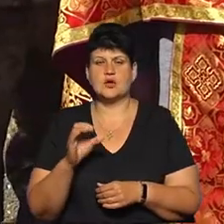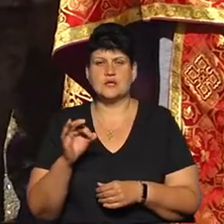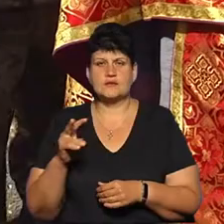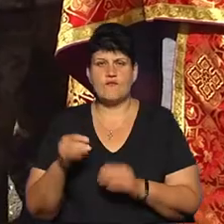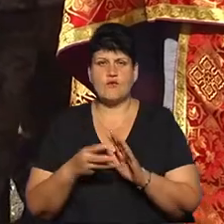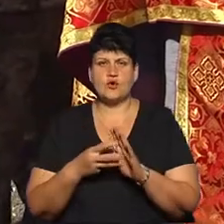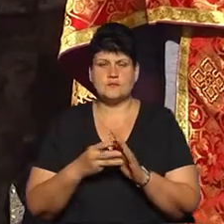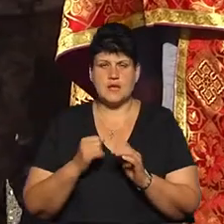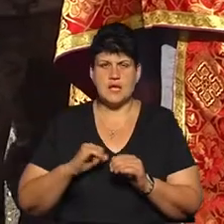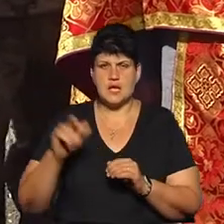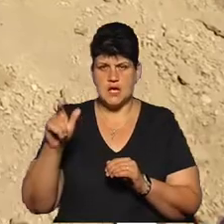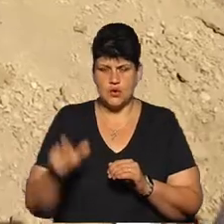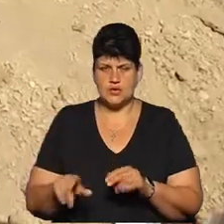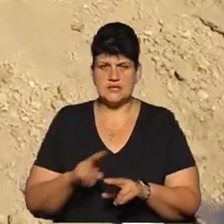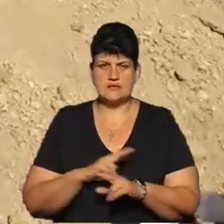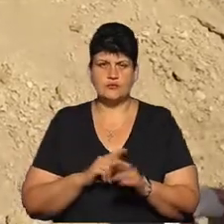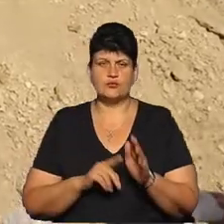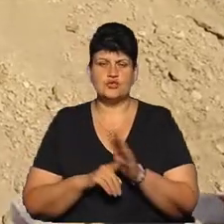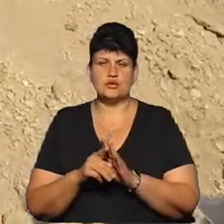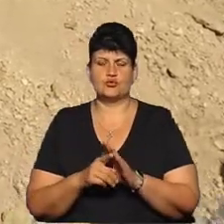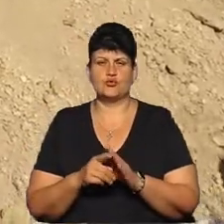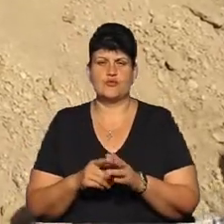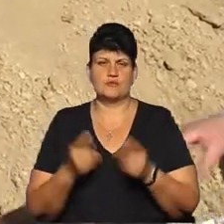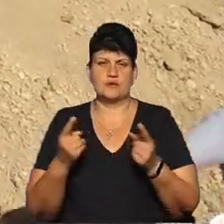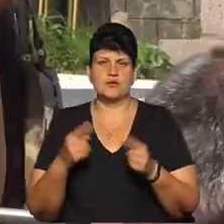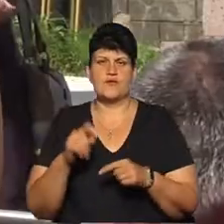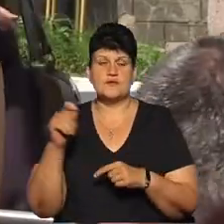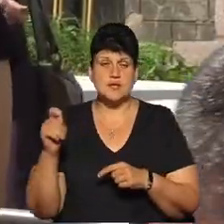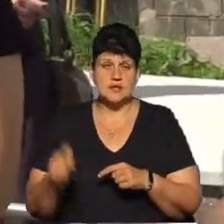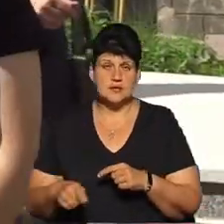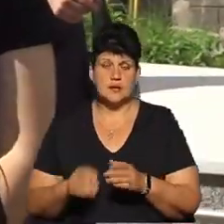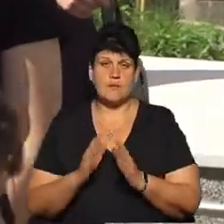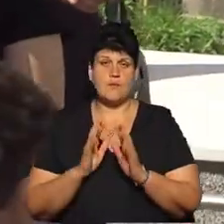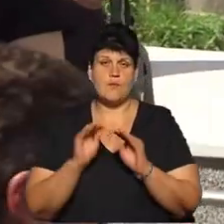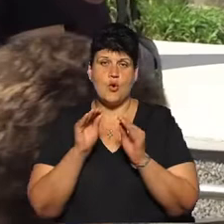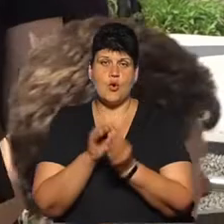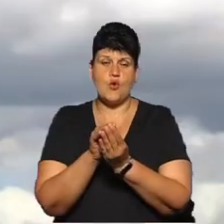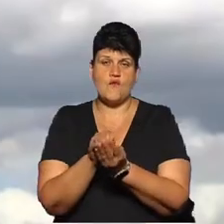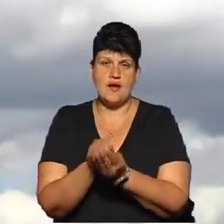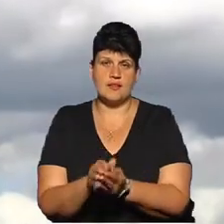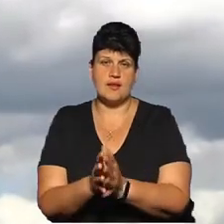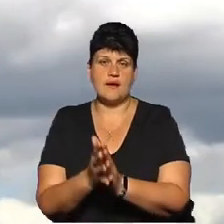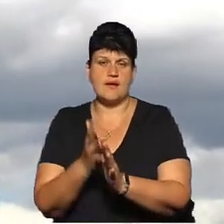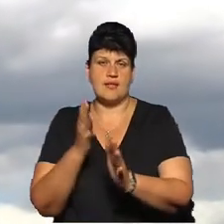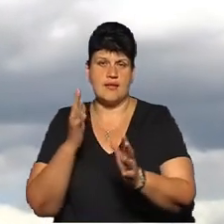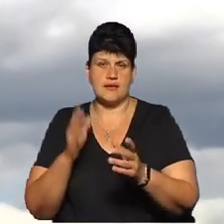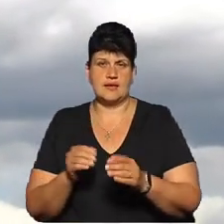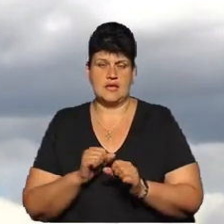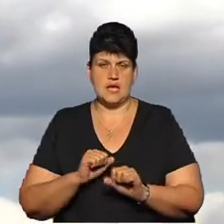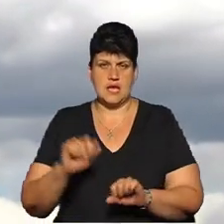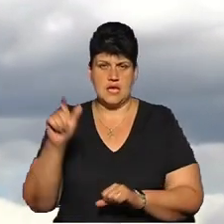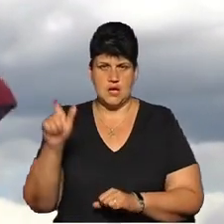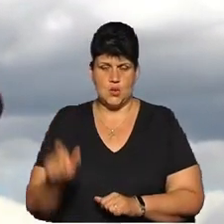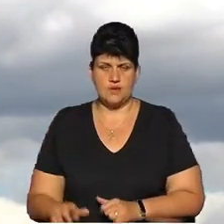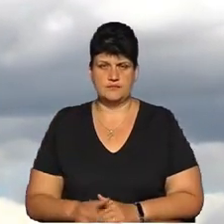від початку повномасштабної війни. Поховали Сергія у Збаражі на Алеї Героїв. Оксана Максимлюк, Василь Панчук. Новини на Суспільному.